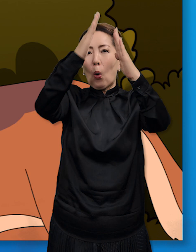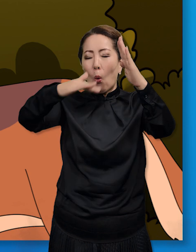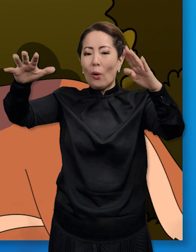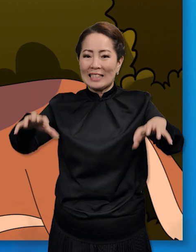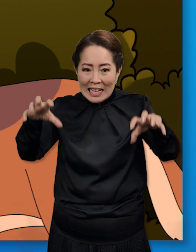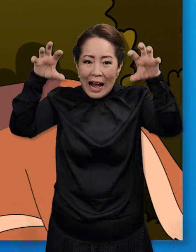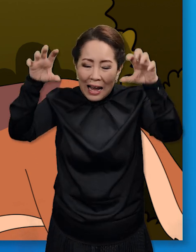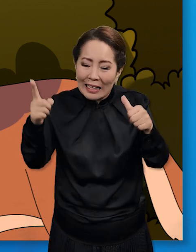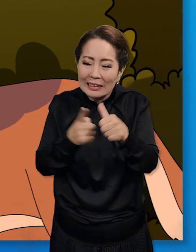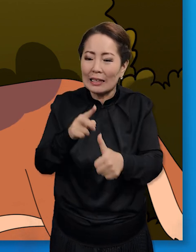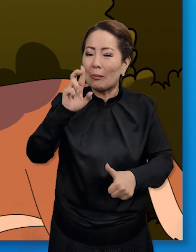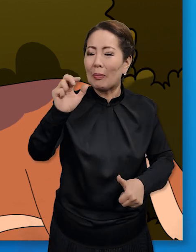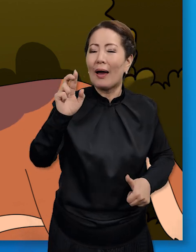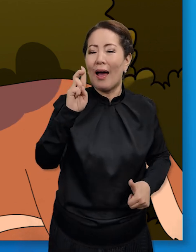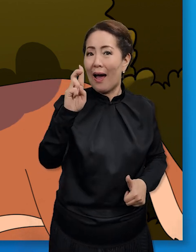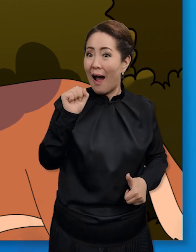Маркетинг хийж явахгүй да.